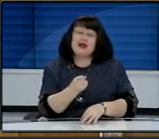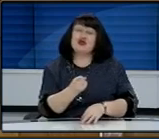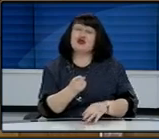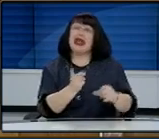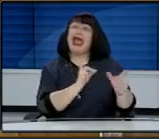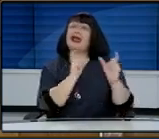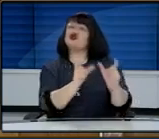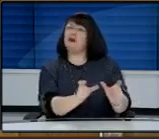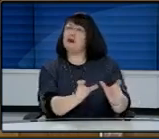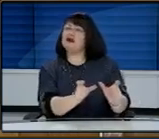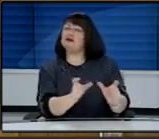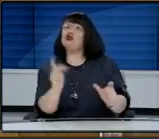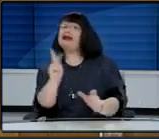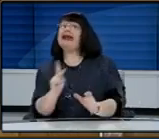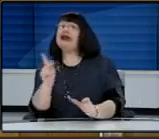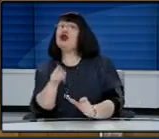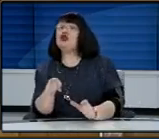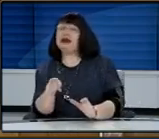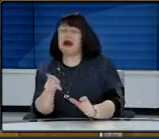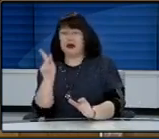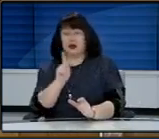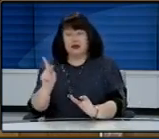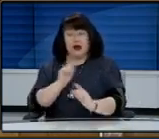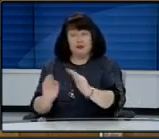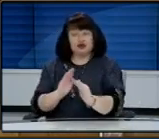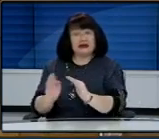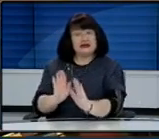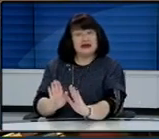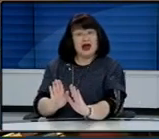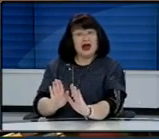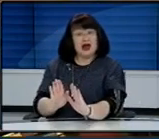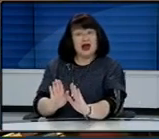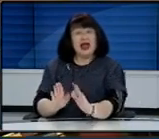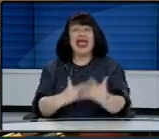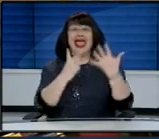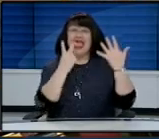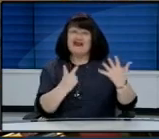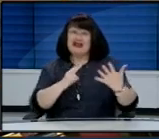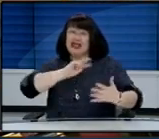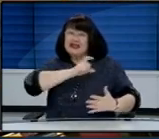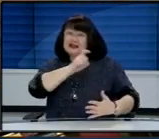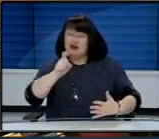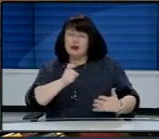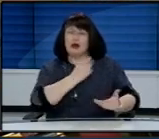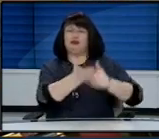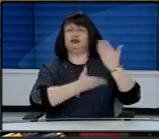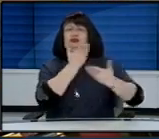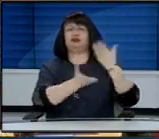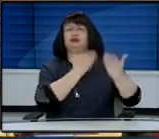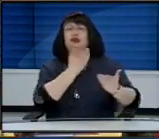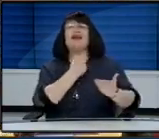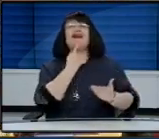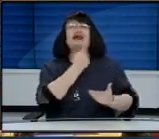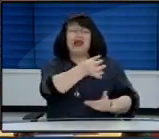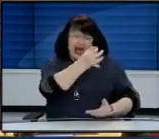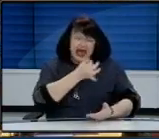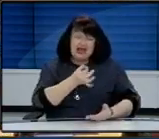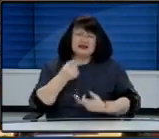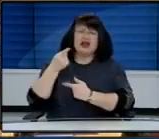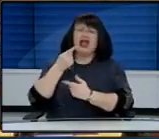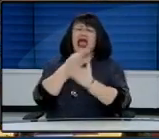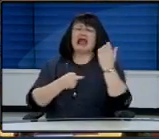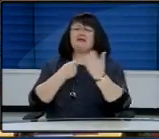Αλλά όχι να αφήνουμε την ελληνική κοινωνία απροστάτευτη, να φέρνουμε εδώ 7 δις και να λέμε και από πάνω ότι δεν θα γυρίσουμε στα ελλείμματα.